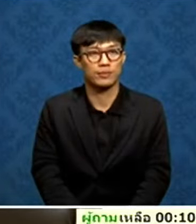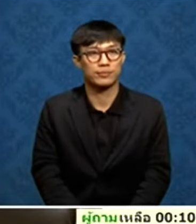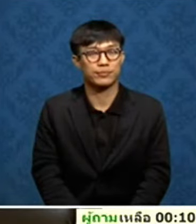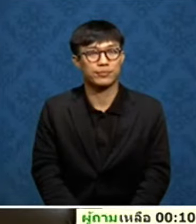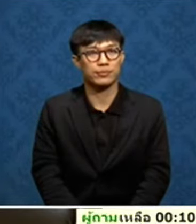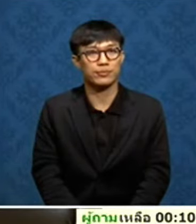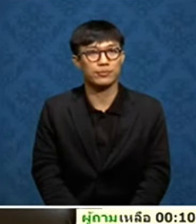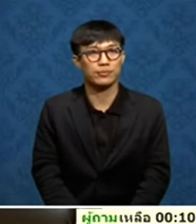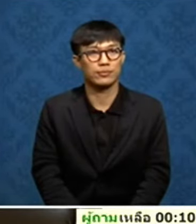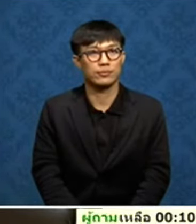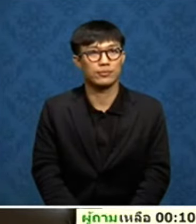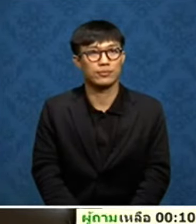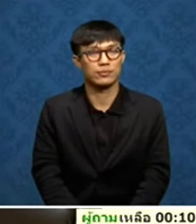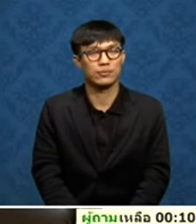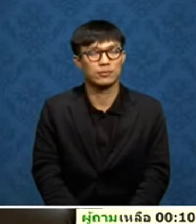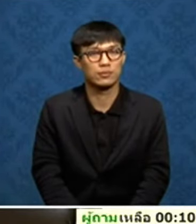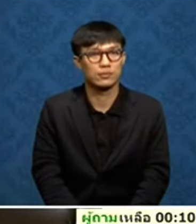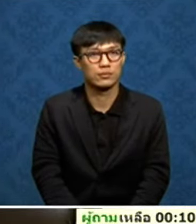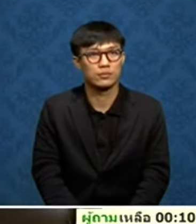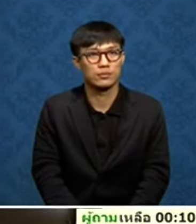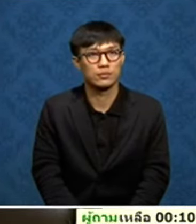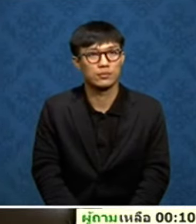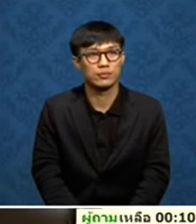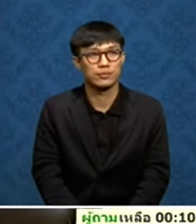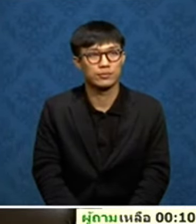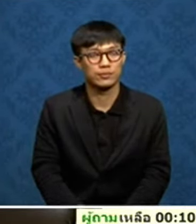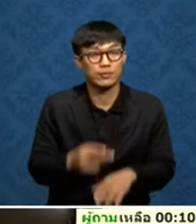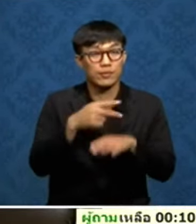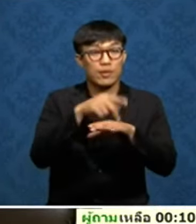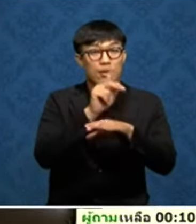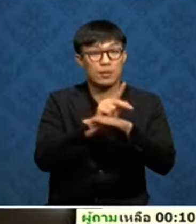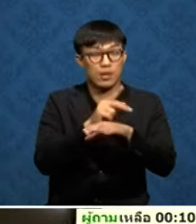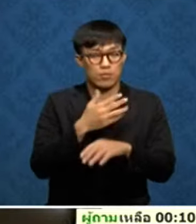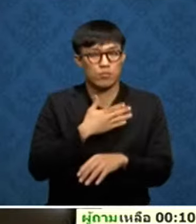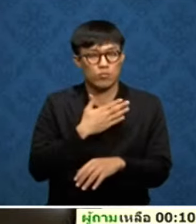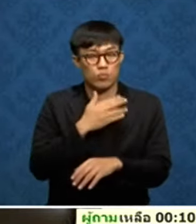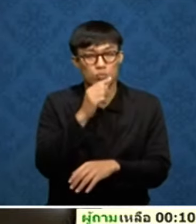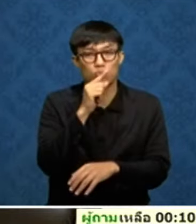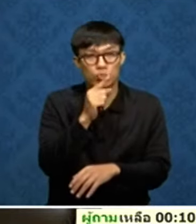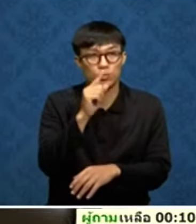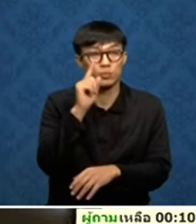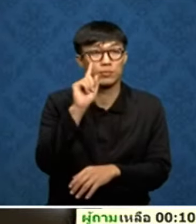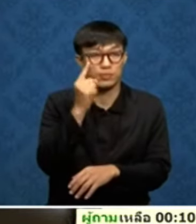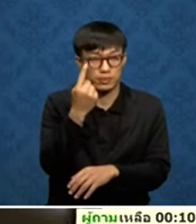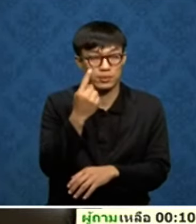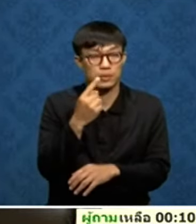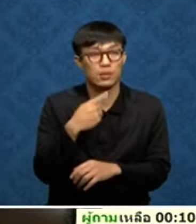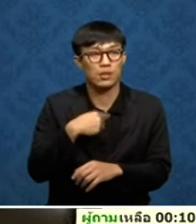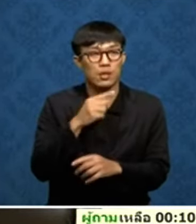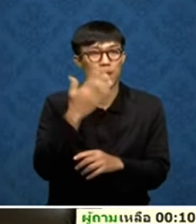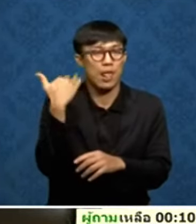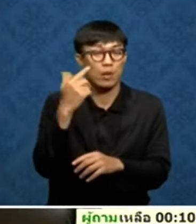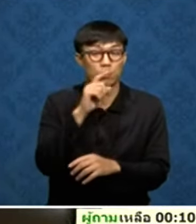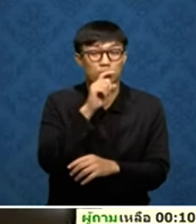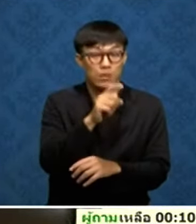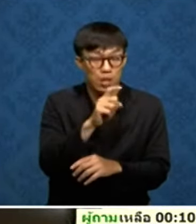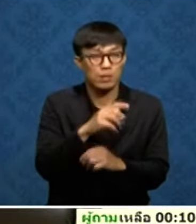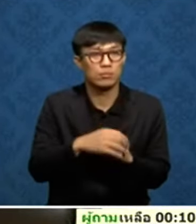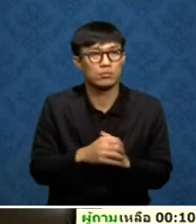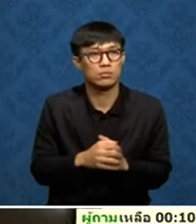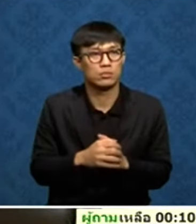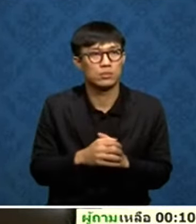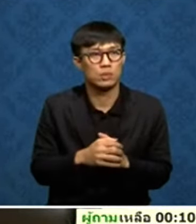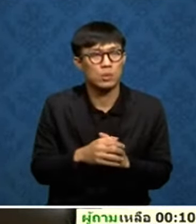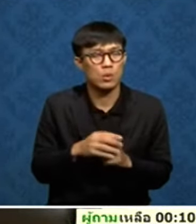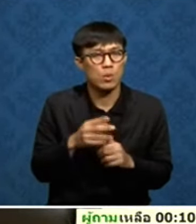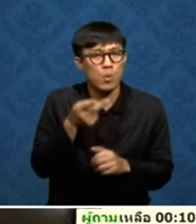ครับเรียนท่านประธานครับผมขอย้ำอย่างนี้นะครับคำถามของผมที่ถามไปนะครับคือการว่าความคุ้